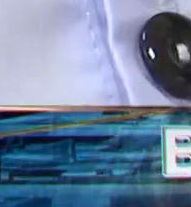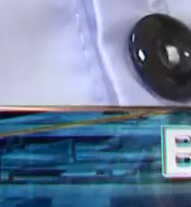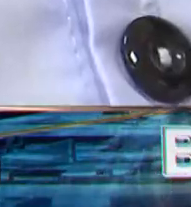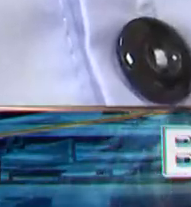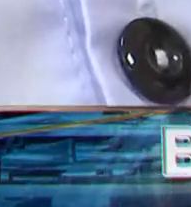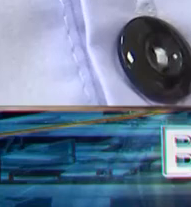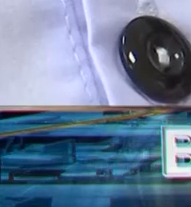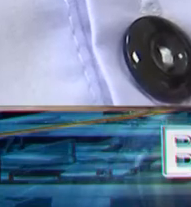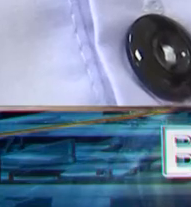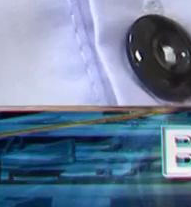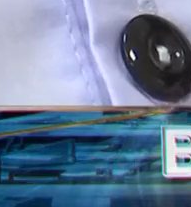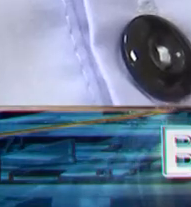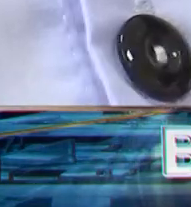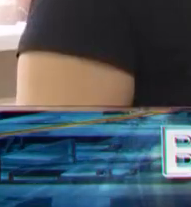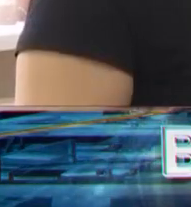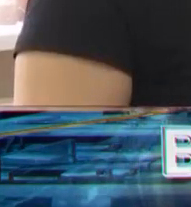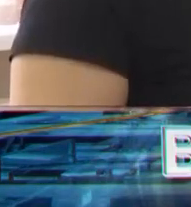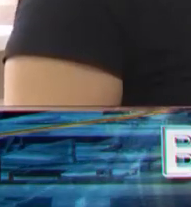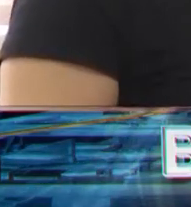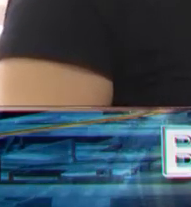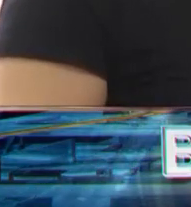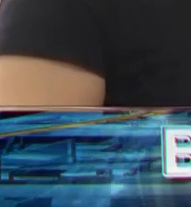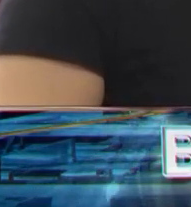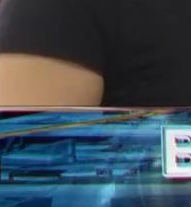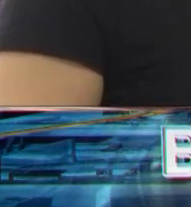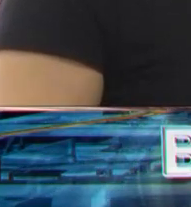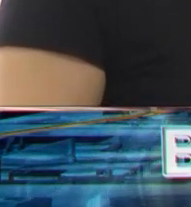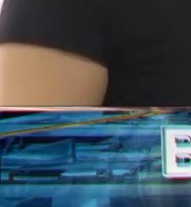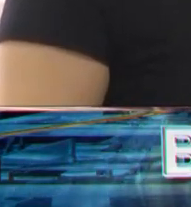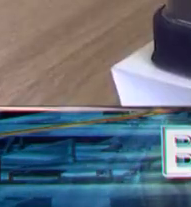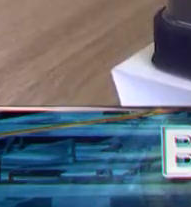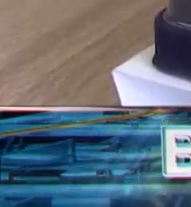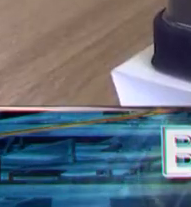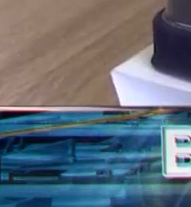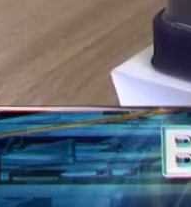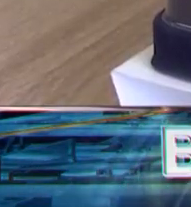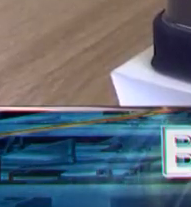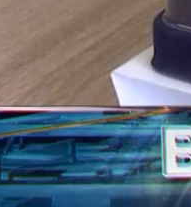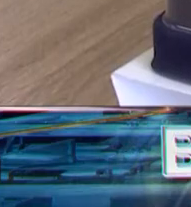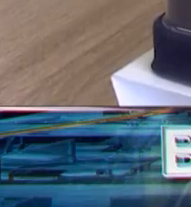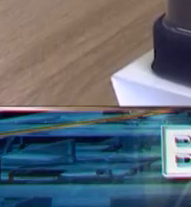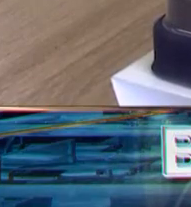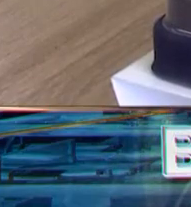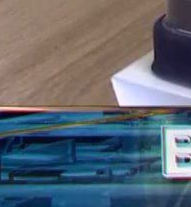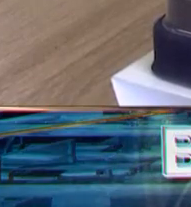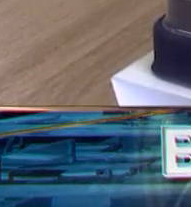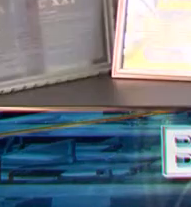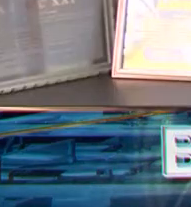Еңбек еленуімен құнды. Бүгін жетісулық бір топ азамат Қазақстан Конституциясына 25 жыл мерейтойлық медальмен